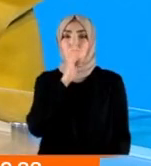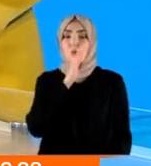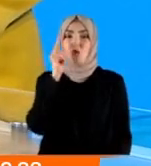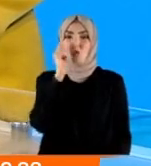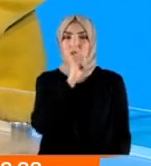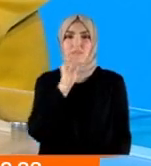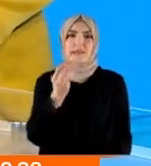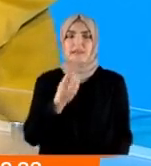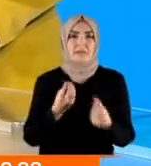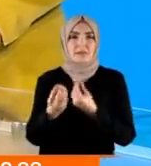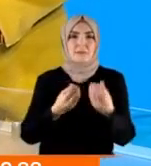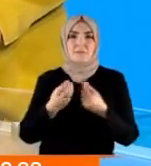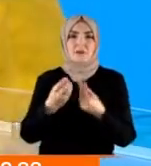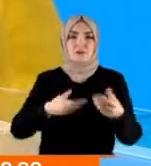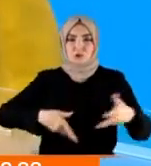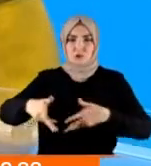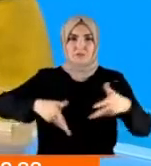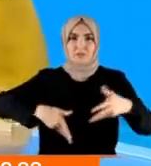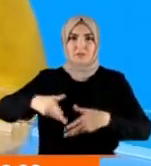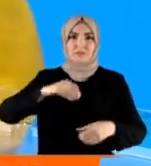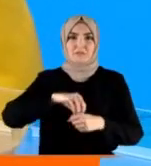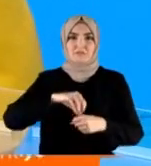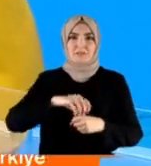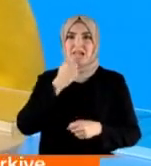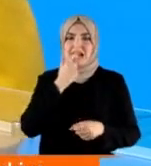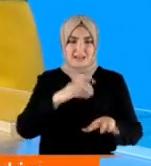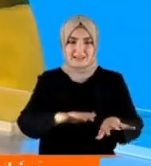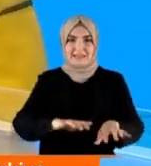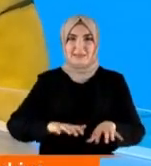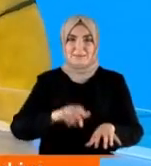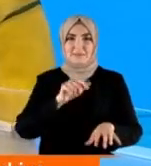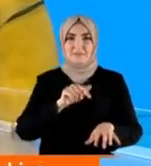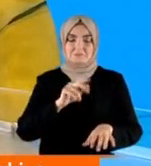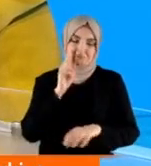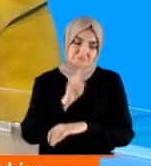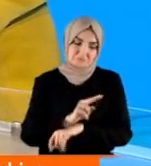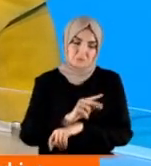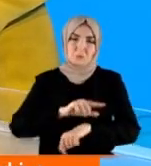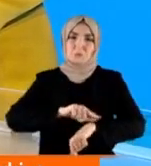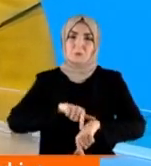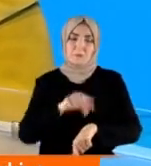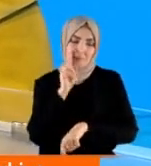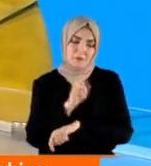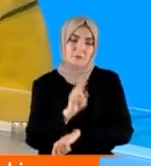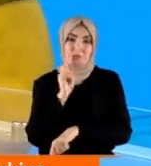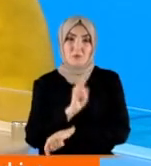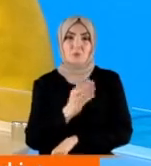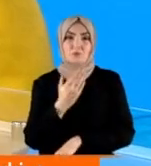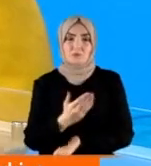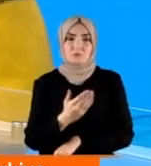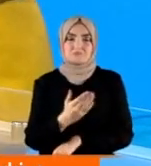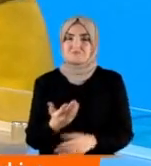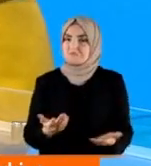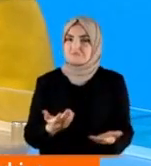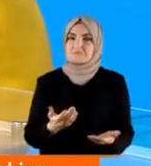Kocaeli'nin en işlek caddesindeki mazgallara gözünü dikiyor, saatlerce bakıyordu. Ve bu merak uyandıran davranışıyla önce Fethiye